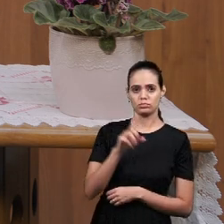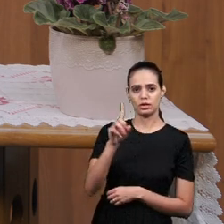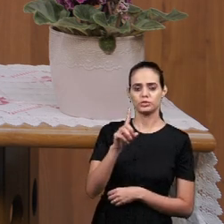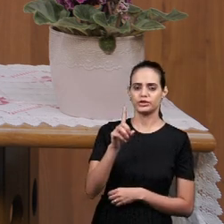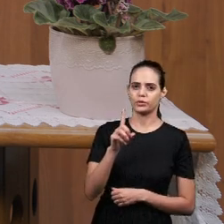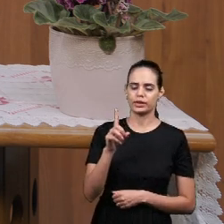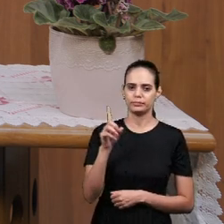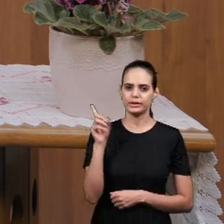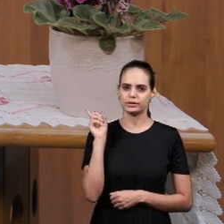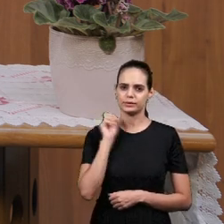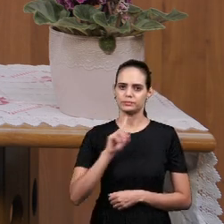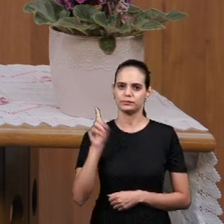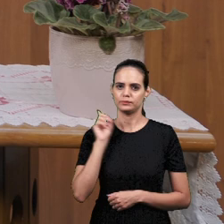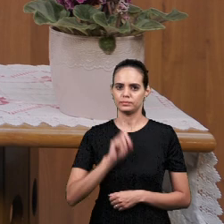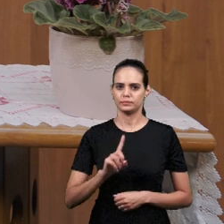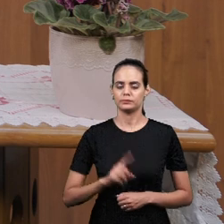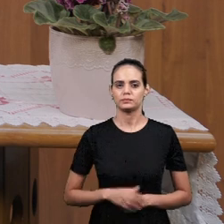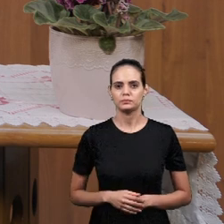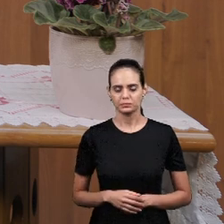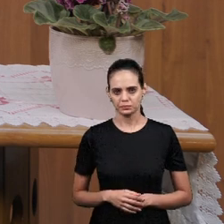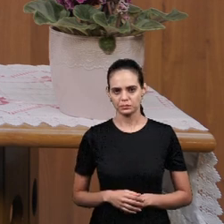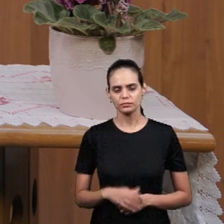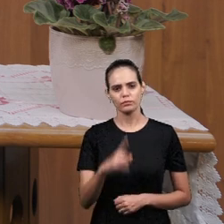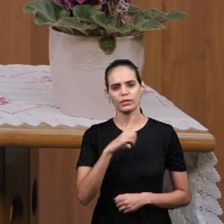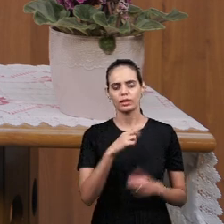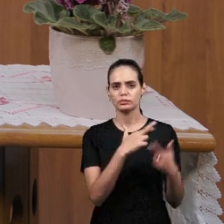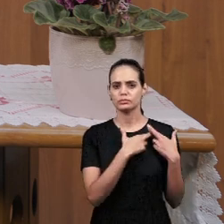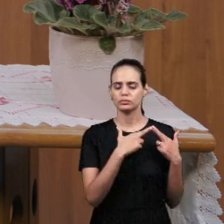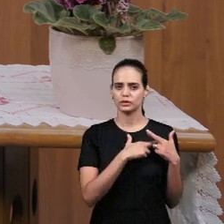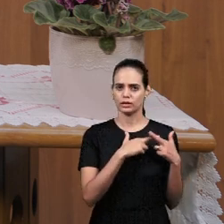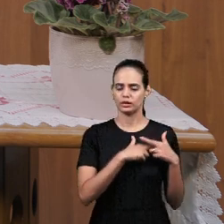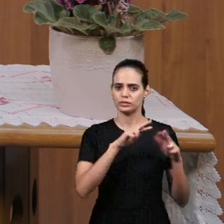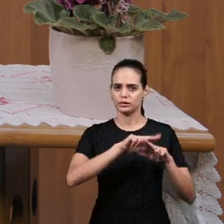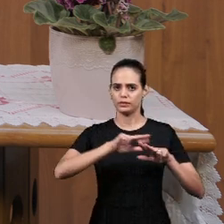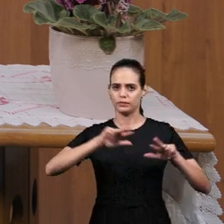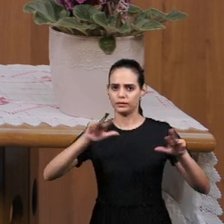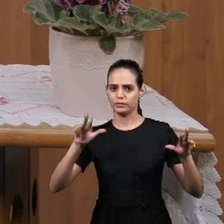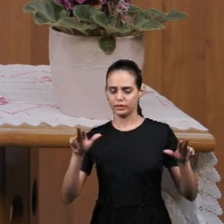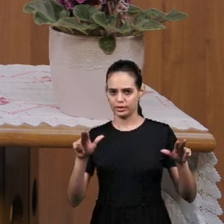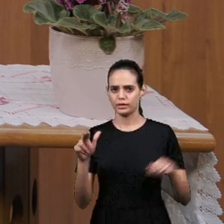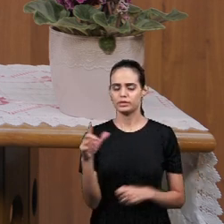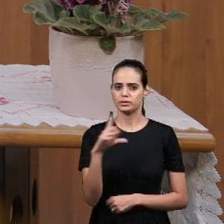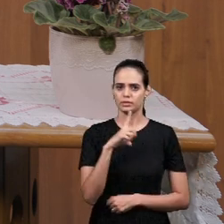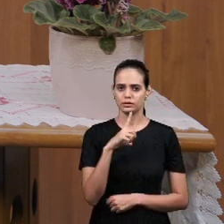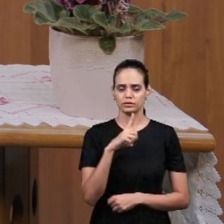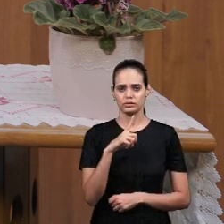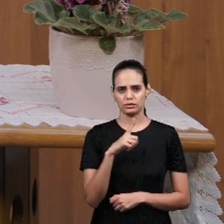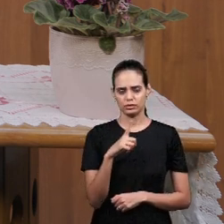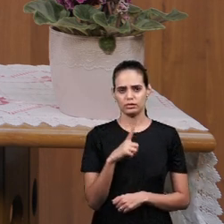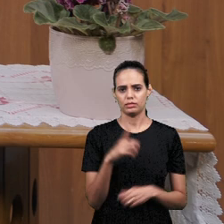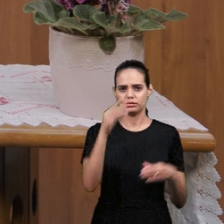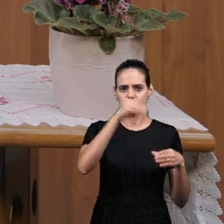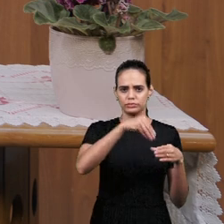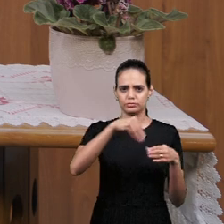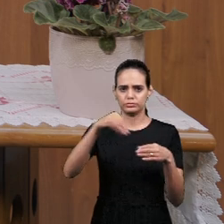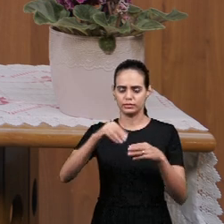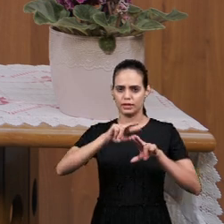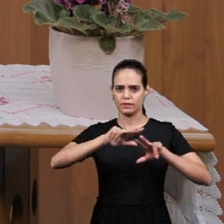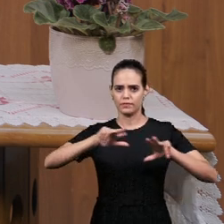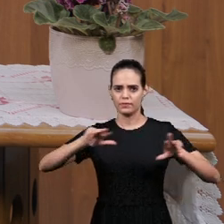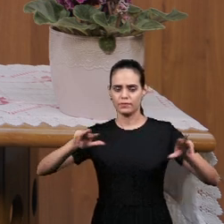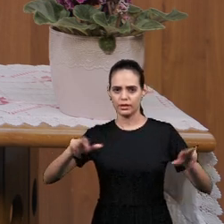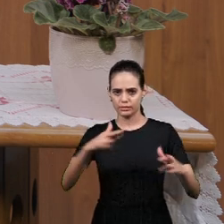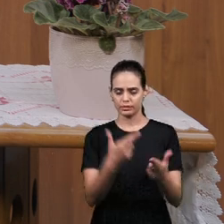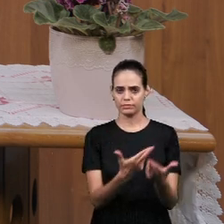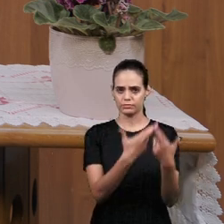de Minas Gerais. Il y avait d'autres responsabilités qu'il avait, et parmi elles, elle était responsable de l'équipe de